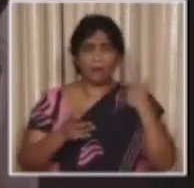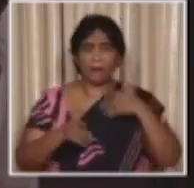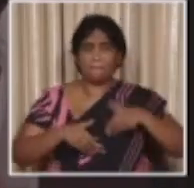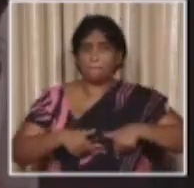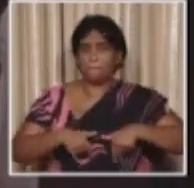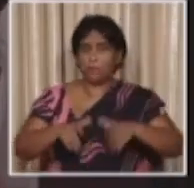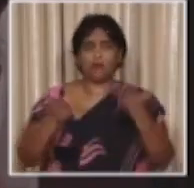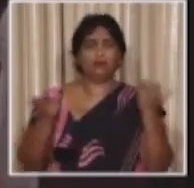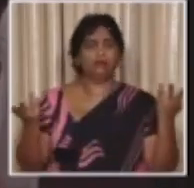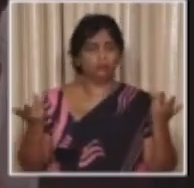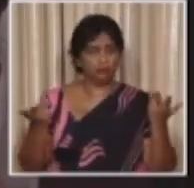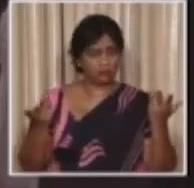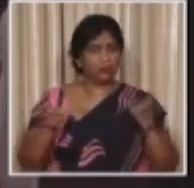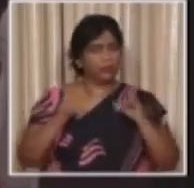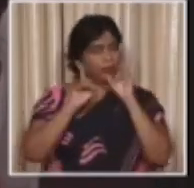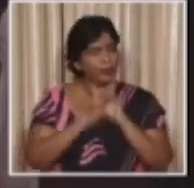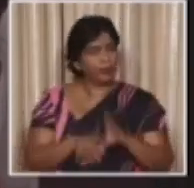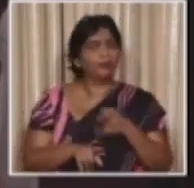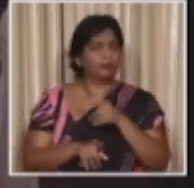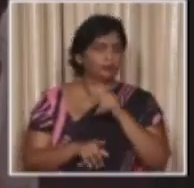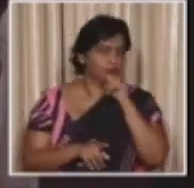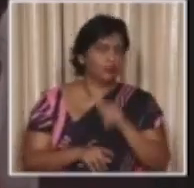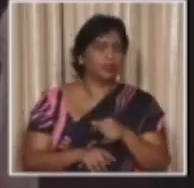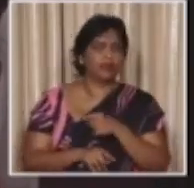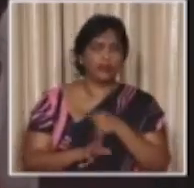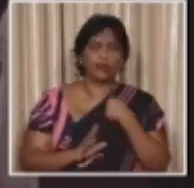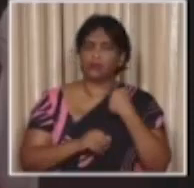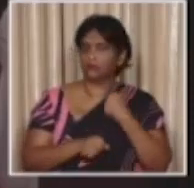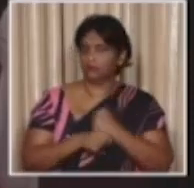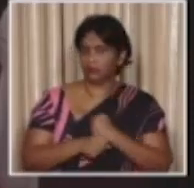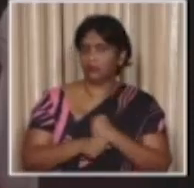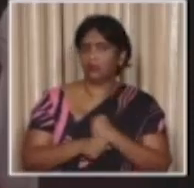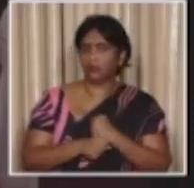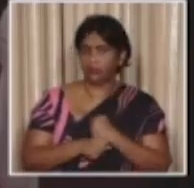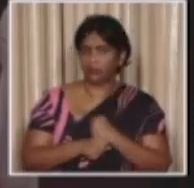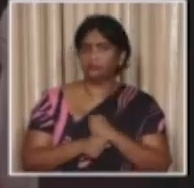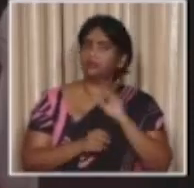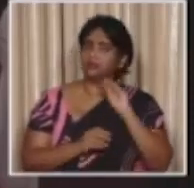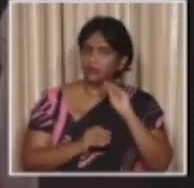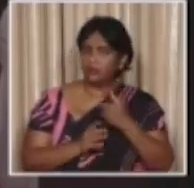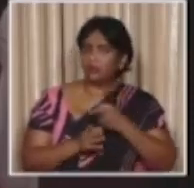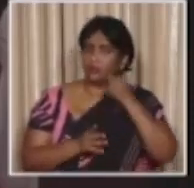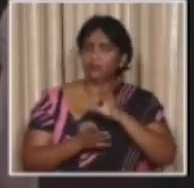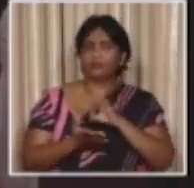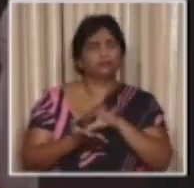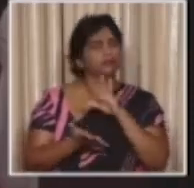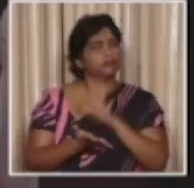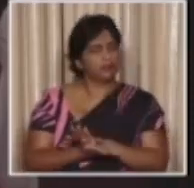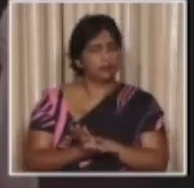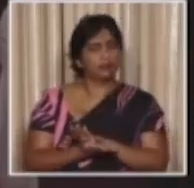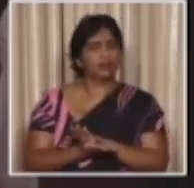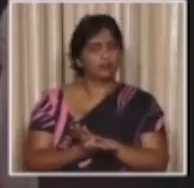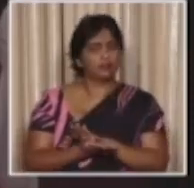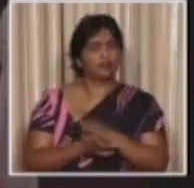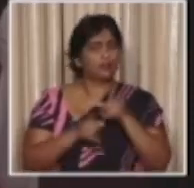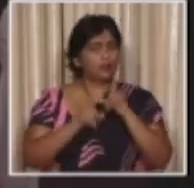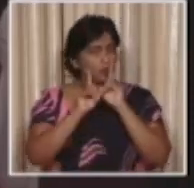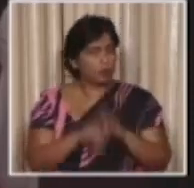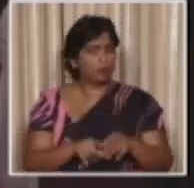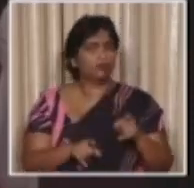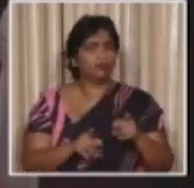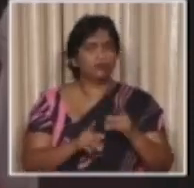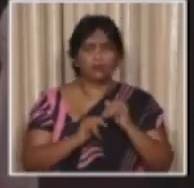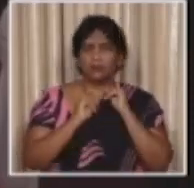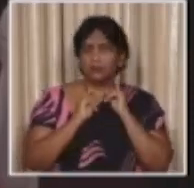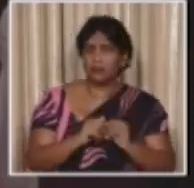බහැලා යන්න නැහැ ඉතින් ඇත්ත වශයෙන්ම මේ රජය යම් කිසි තීන්දුවක් ගන්නට ඕන හොඳයි මේ වගේ